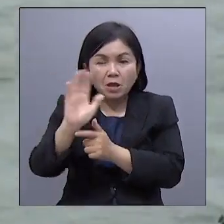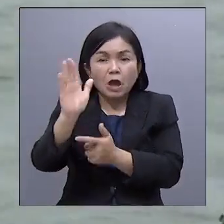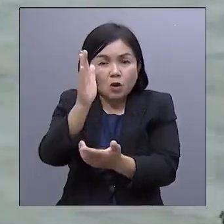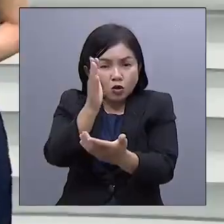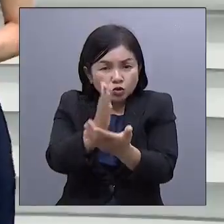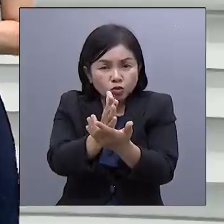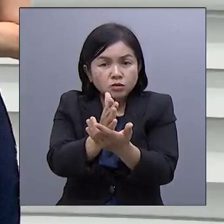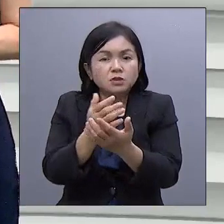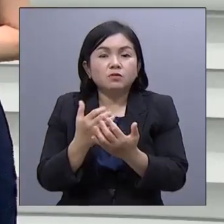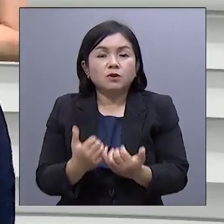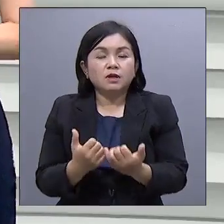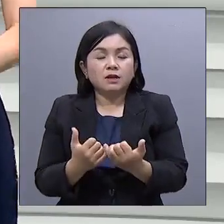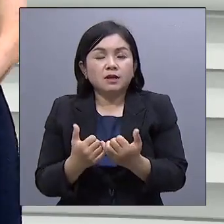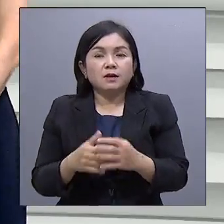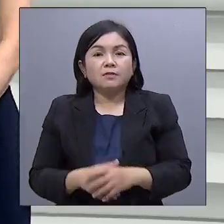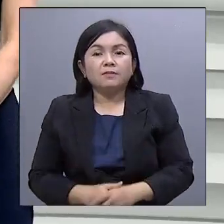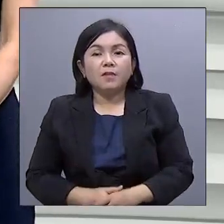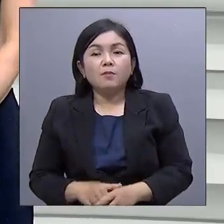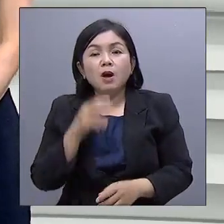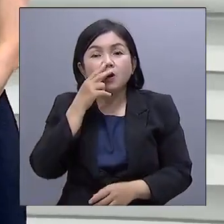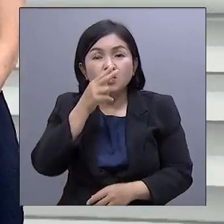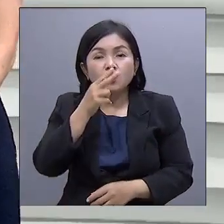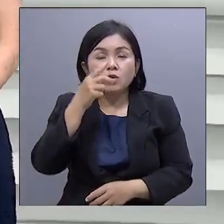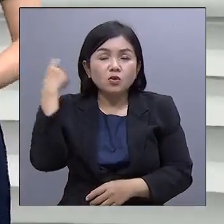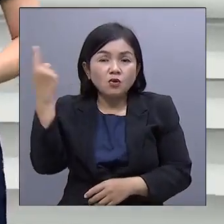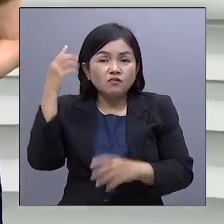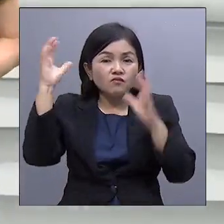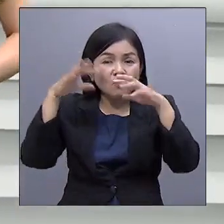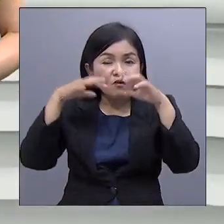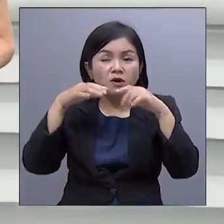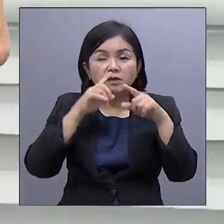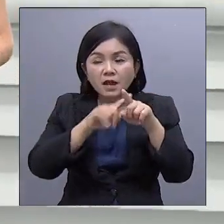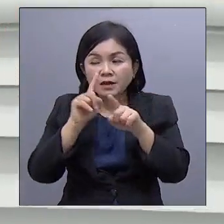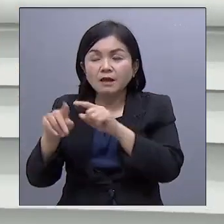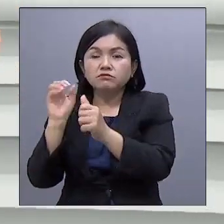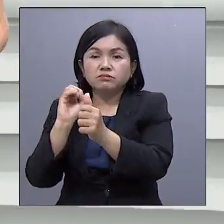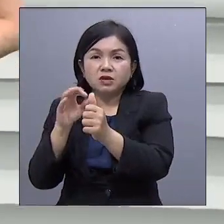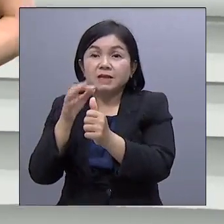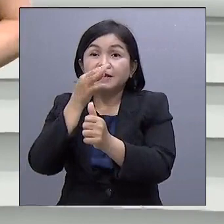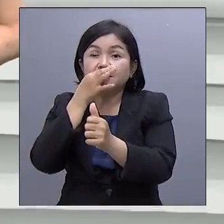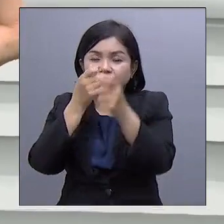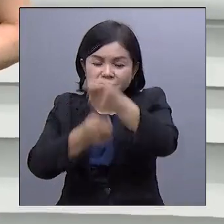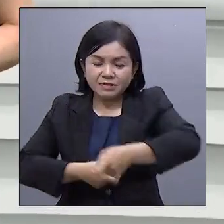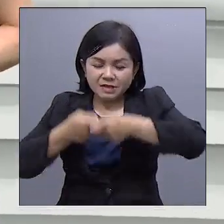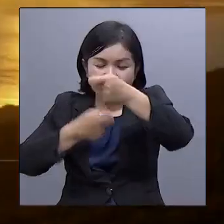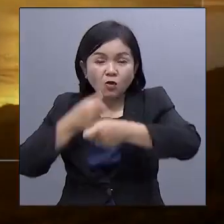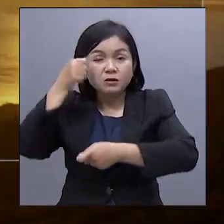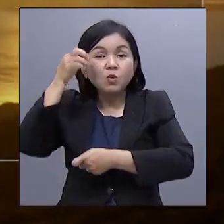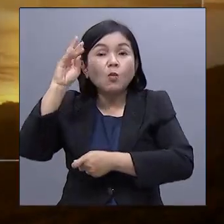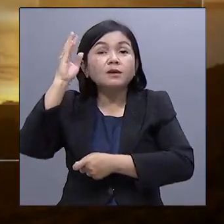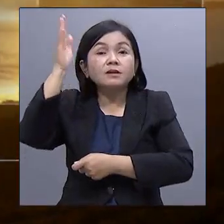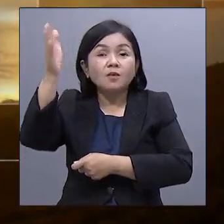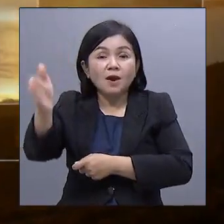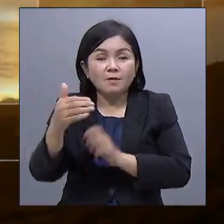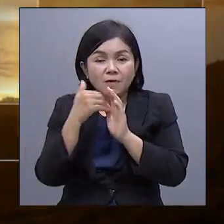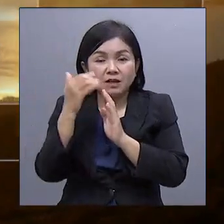งดออกจากฝั่งค่ะและในช่วงนี้เราจะมาดูรายละเอียดของสภาพอากาศรวมไปถึงข้อแนะนำสำหรับเกษตรกรใน7วันข้างหน้ากันค่ะภ